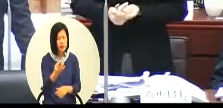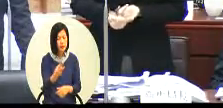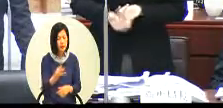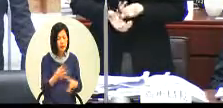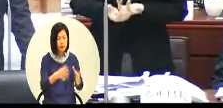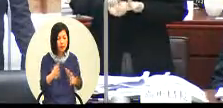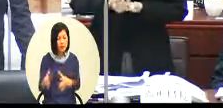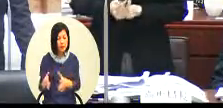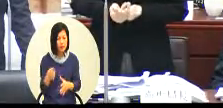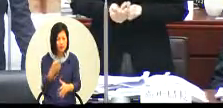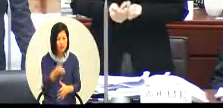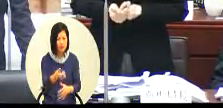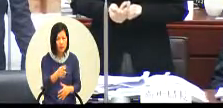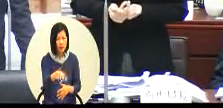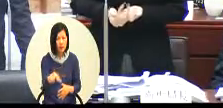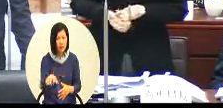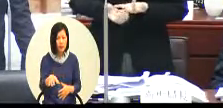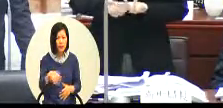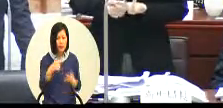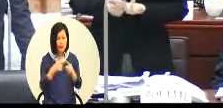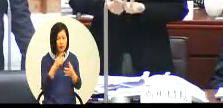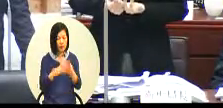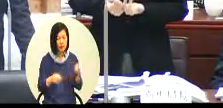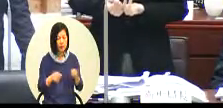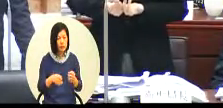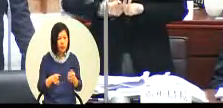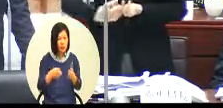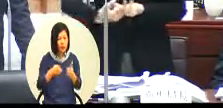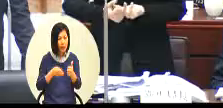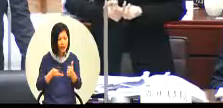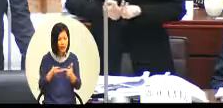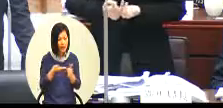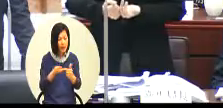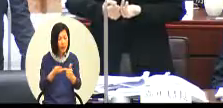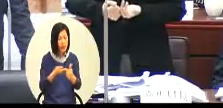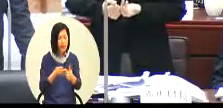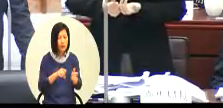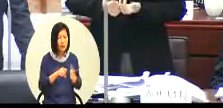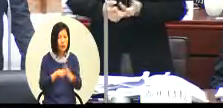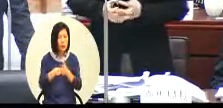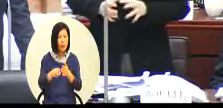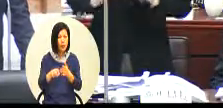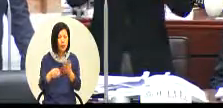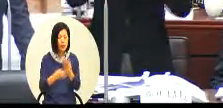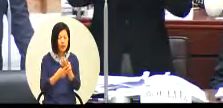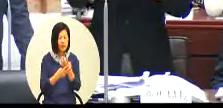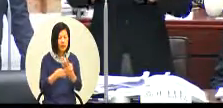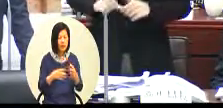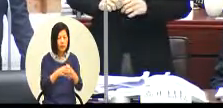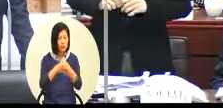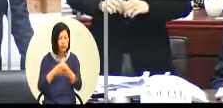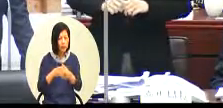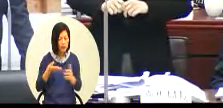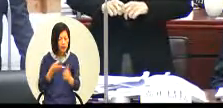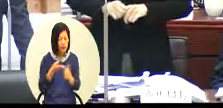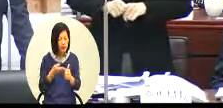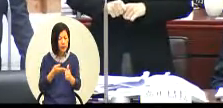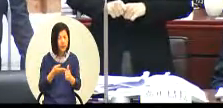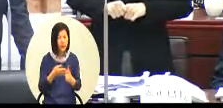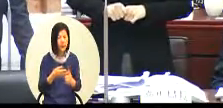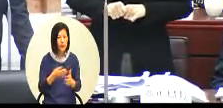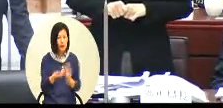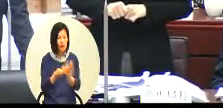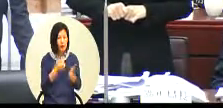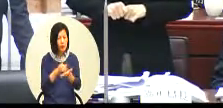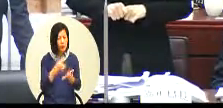设置，一个是人力的培训，那一个是专业团队的一个培力，然后相关预算我们也要需